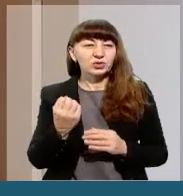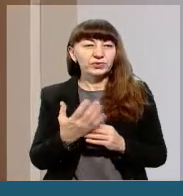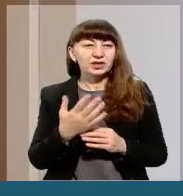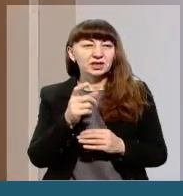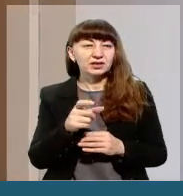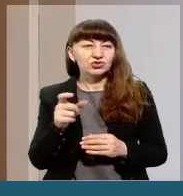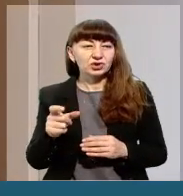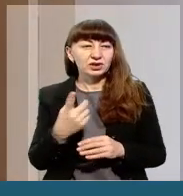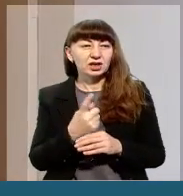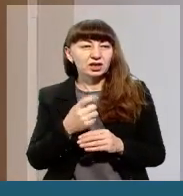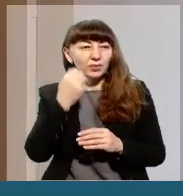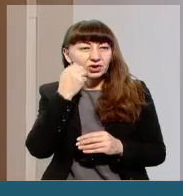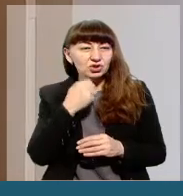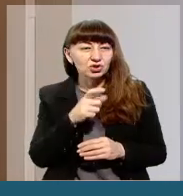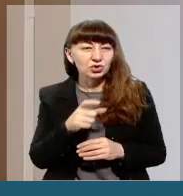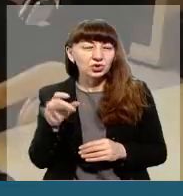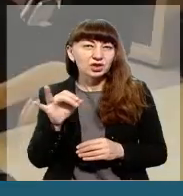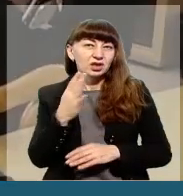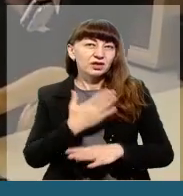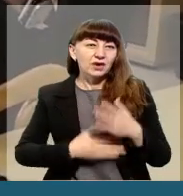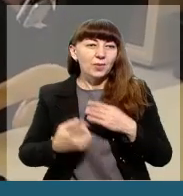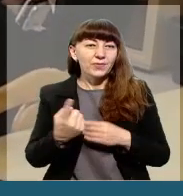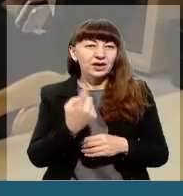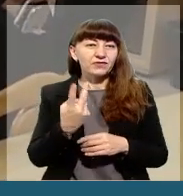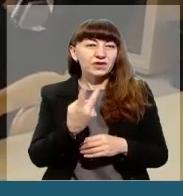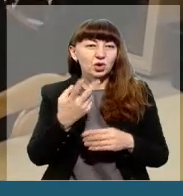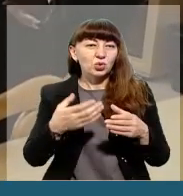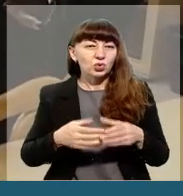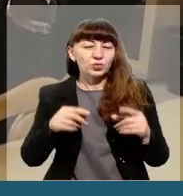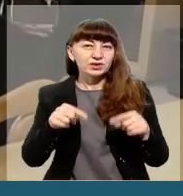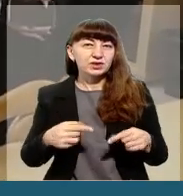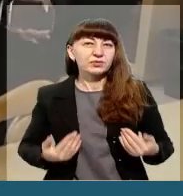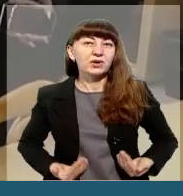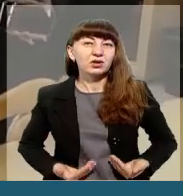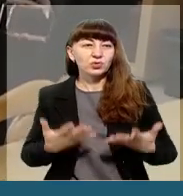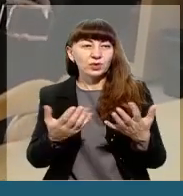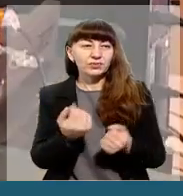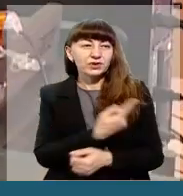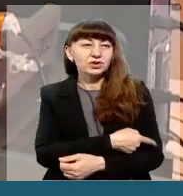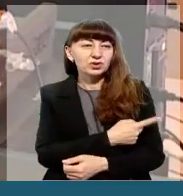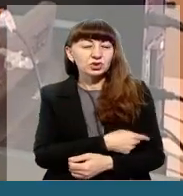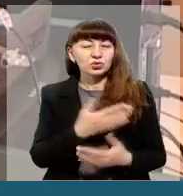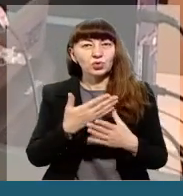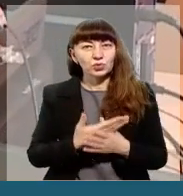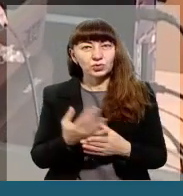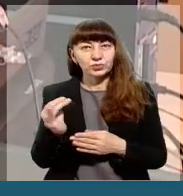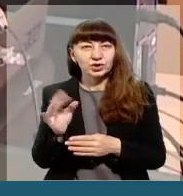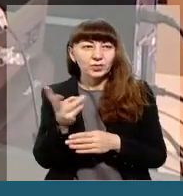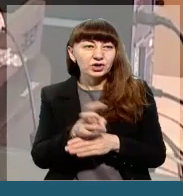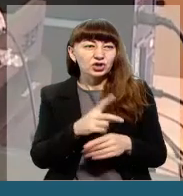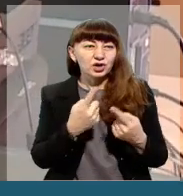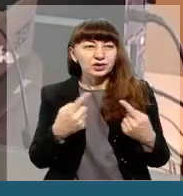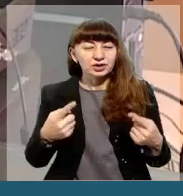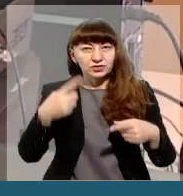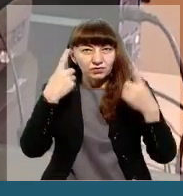415 подопечных. Это пожилые люди и инвалиды первой-второй групп. Здесь они проживают, получают медицинскую помощь и даже посещают